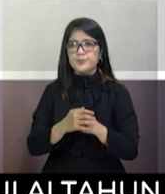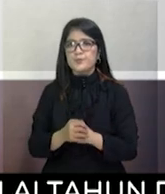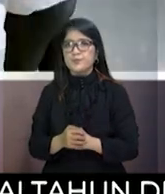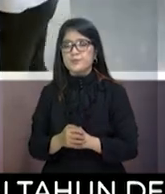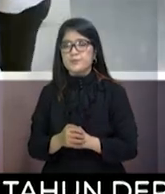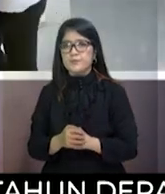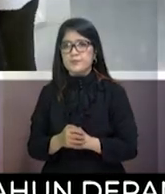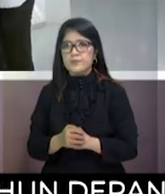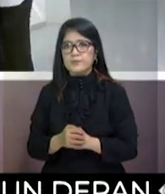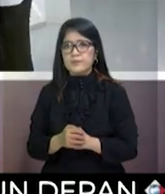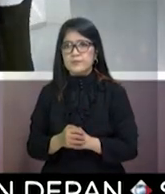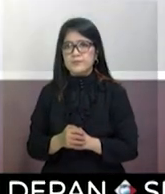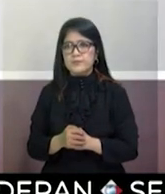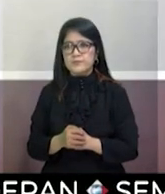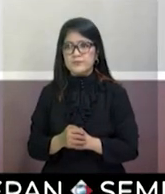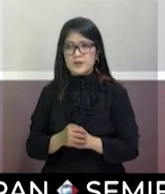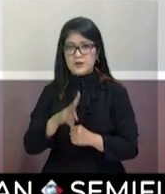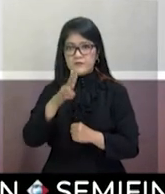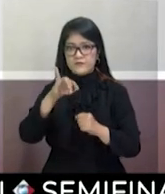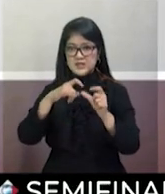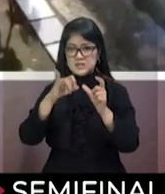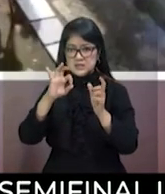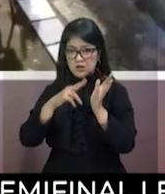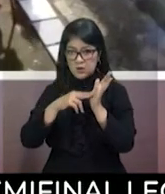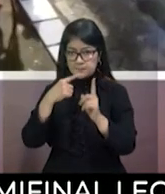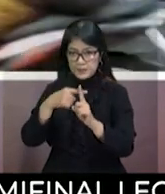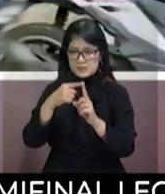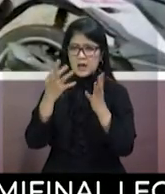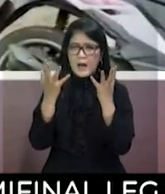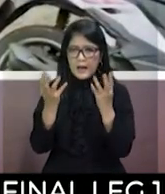MNC Play dan seterusnya. Ya Vision Plus ini mungkin saya harap ini